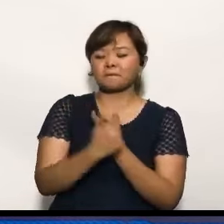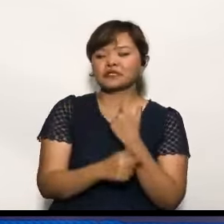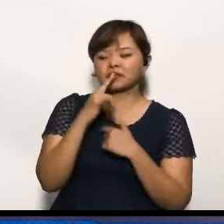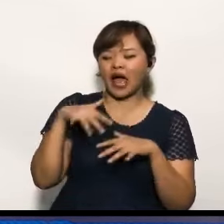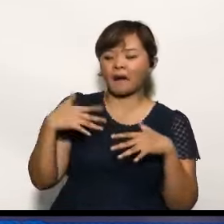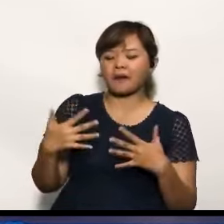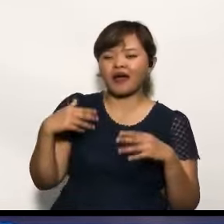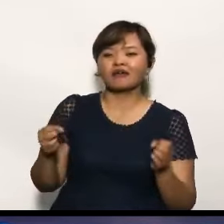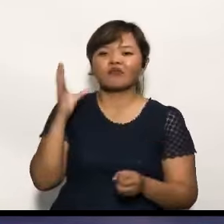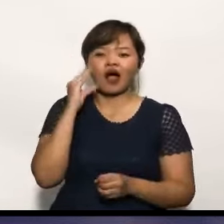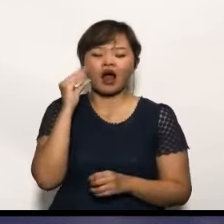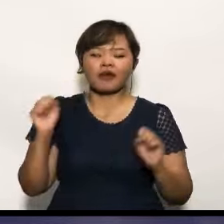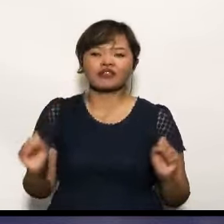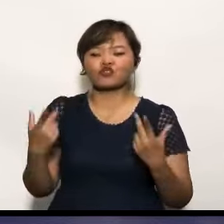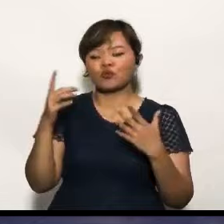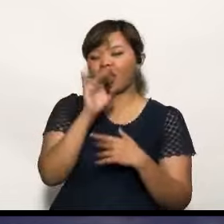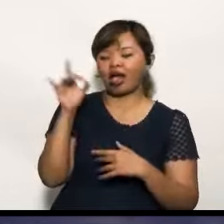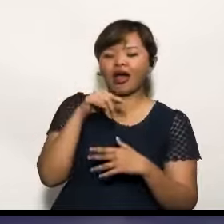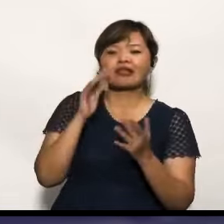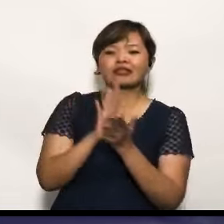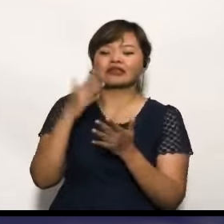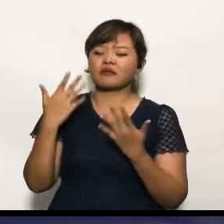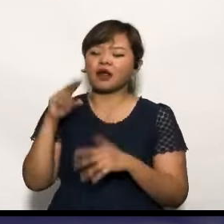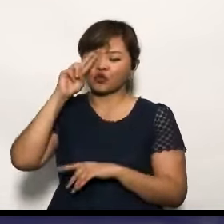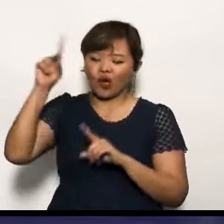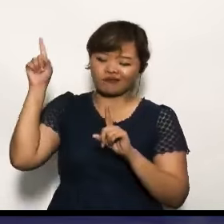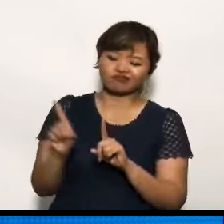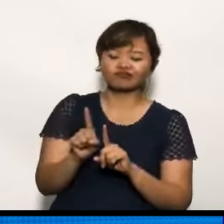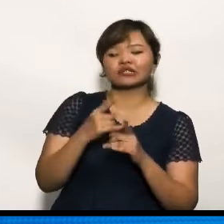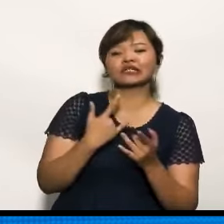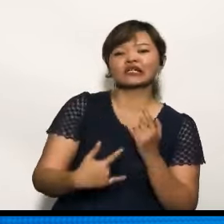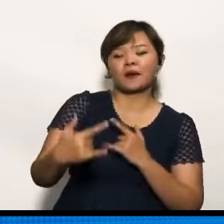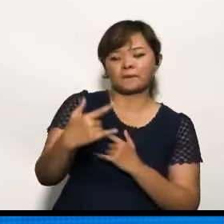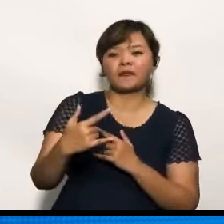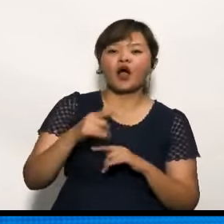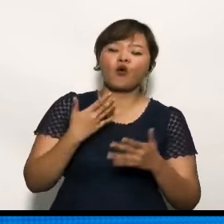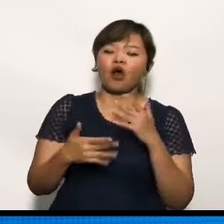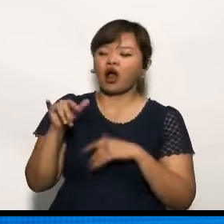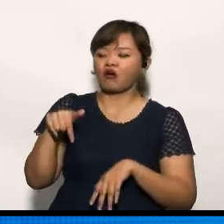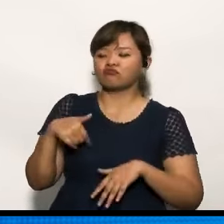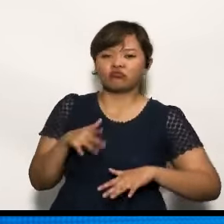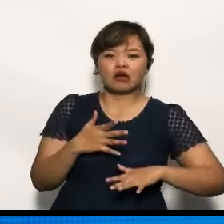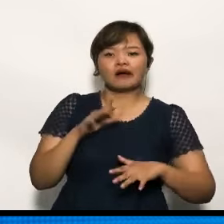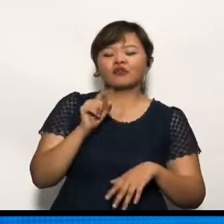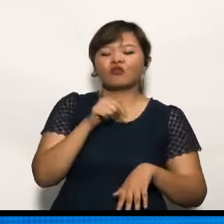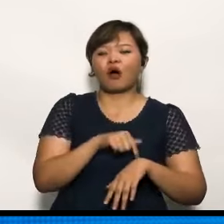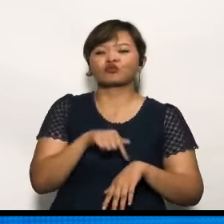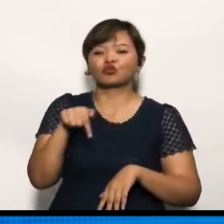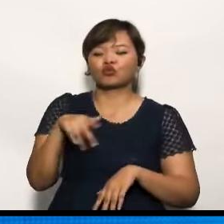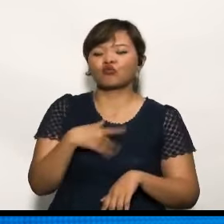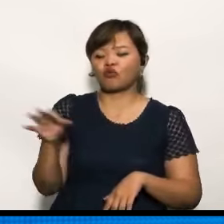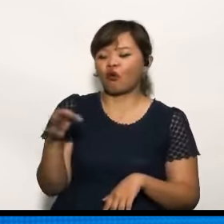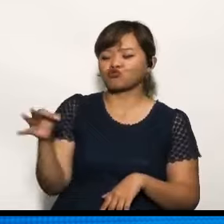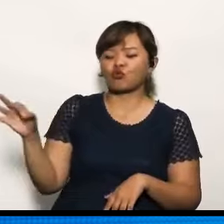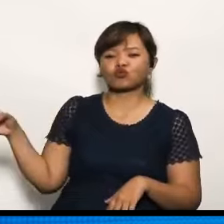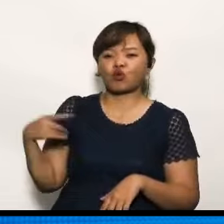bagaimana Tuhan menyertai dia pada saat bahkan gak ada orang yang ada di sana. Kita